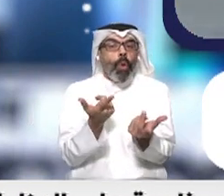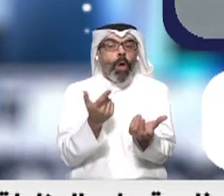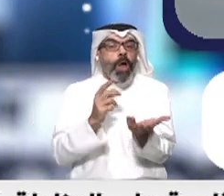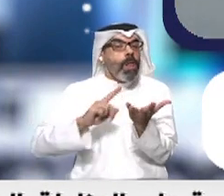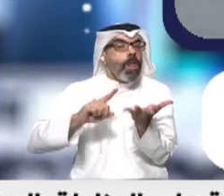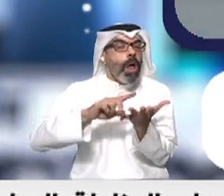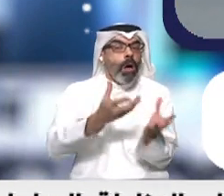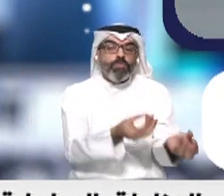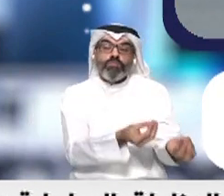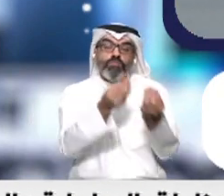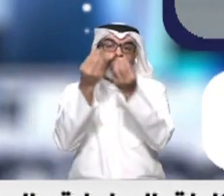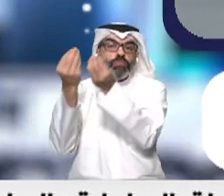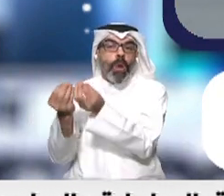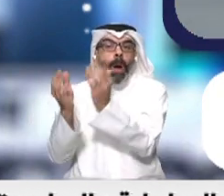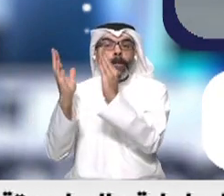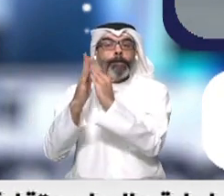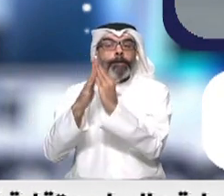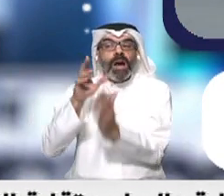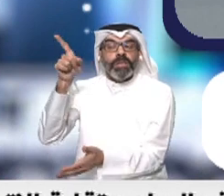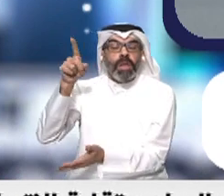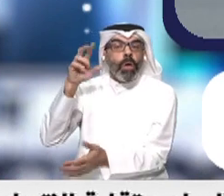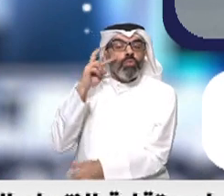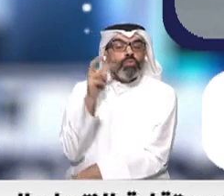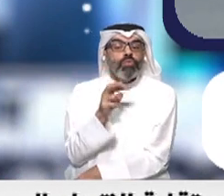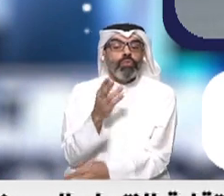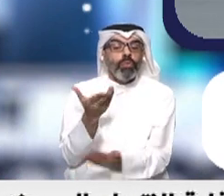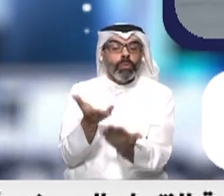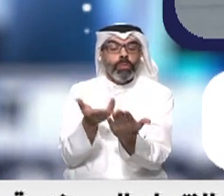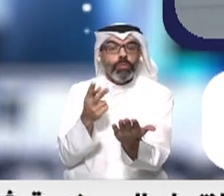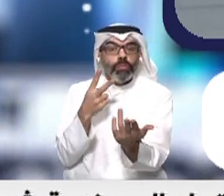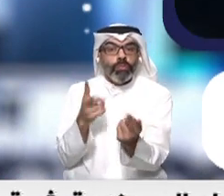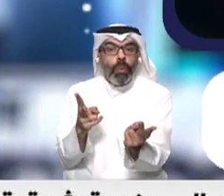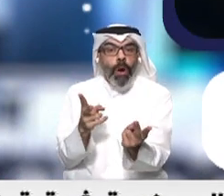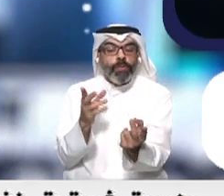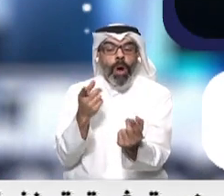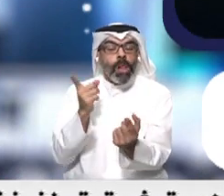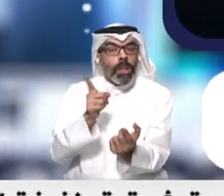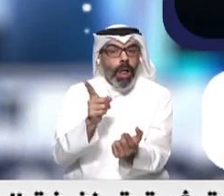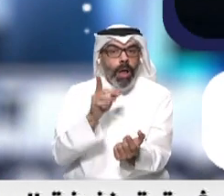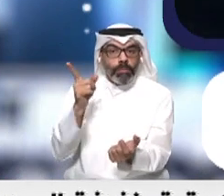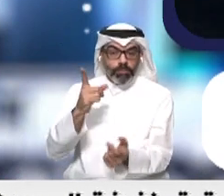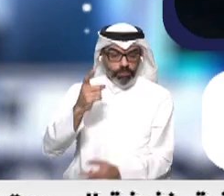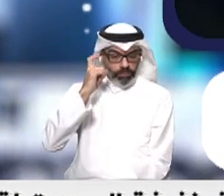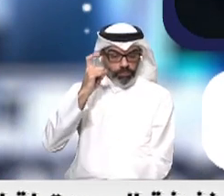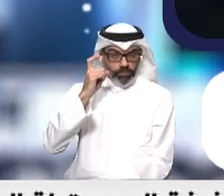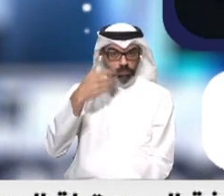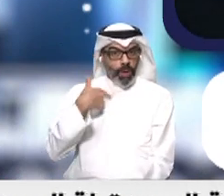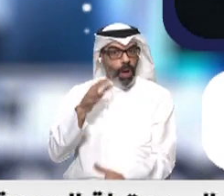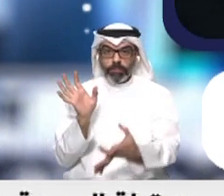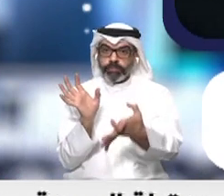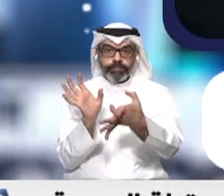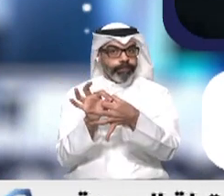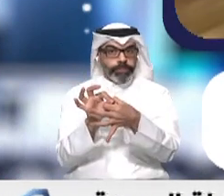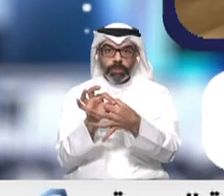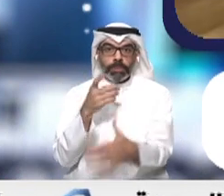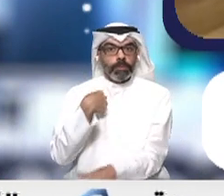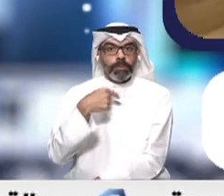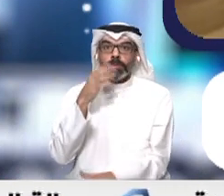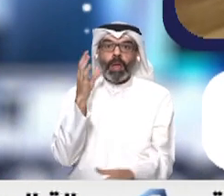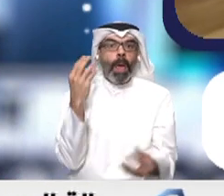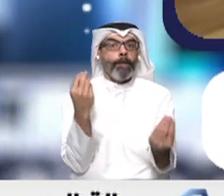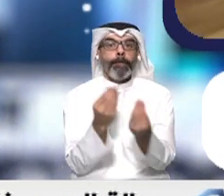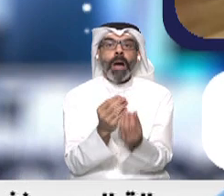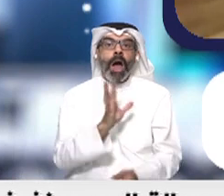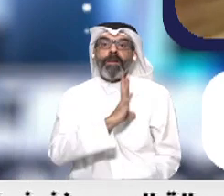الإساءة إلى الموقف المصري، لكن بالتأكيد موقف مصر واضح. مصر لم يعني تسمح بدخول أي